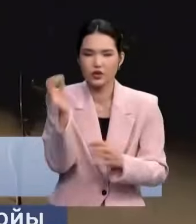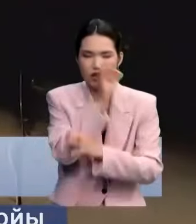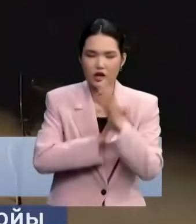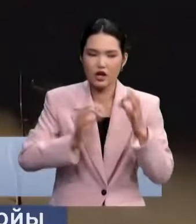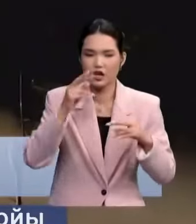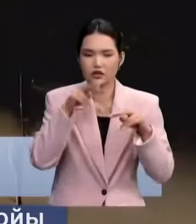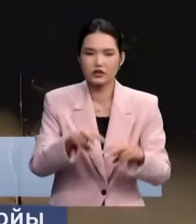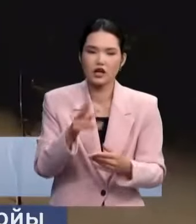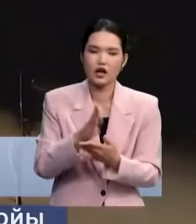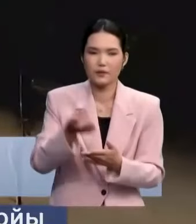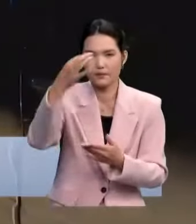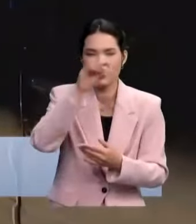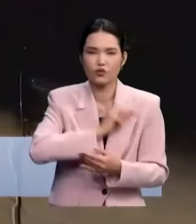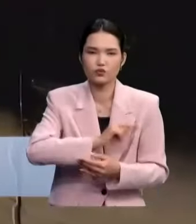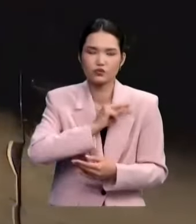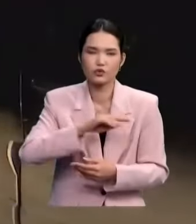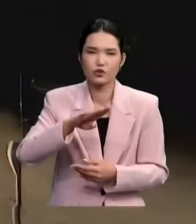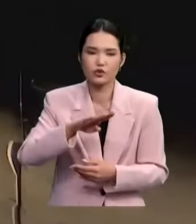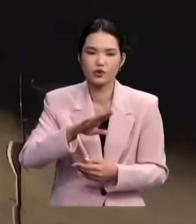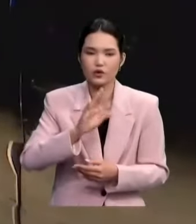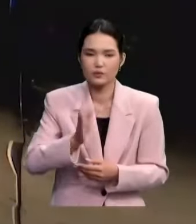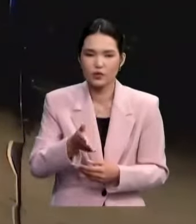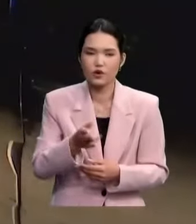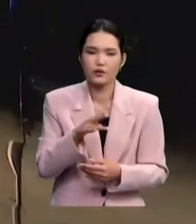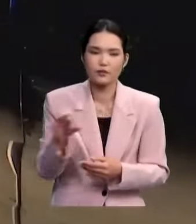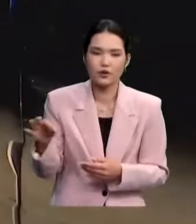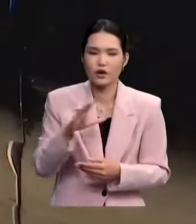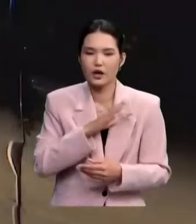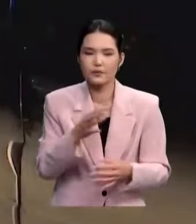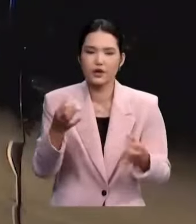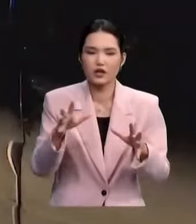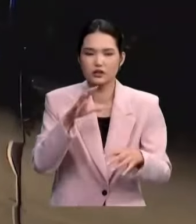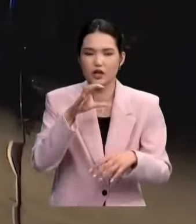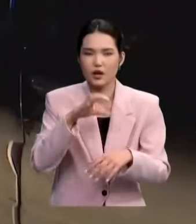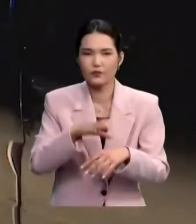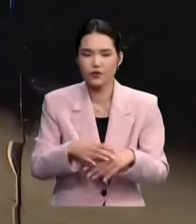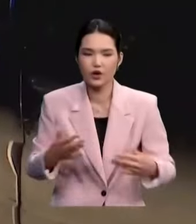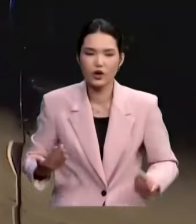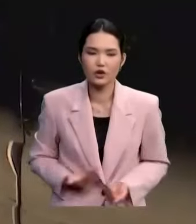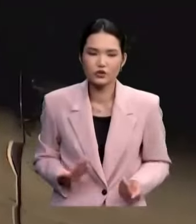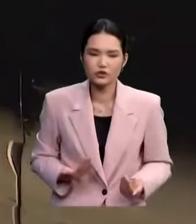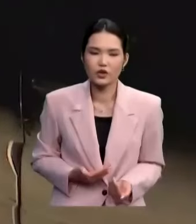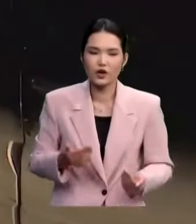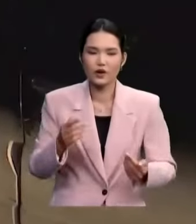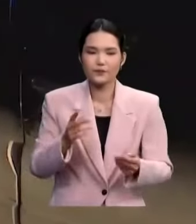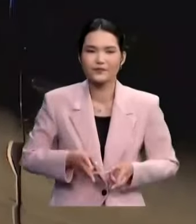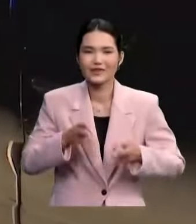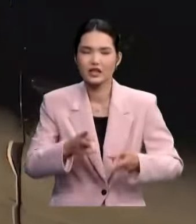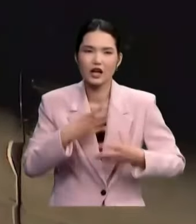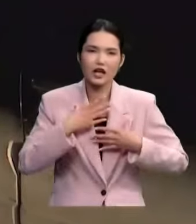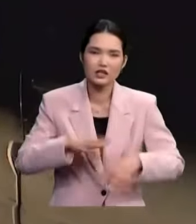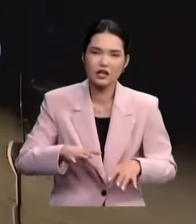две смены. Ведется работа по недопущению фактов мародерства, профилактике